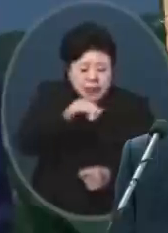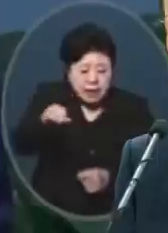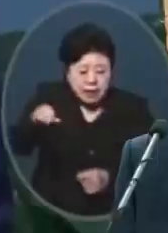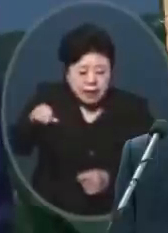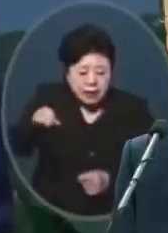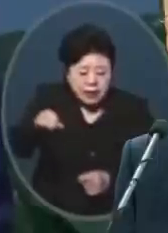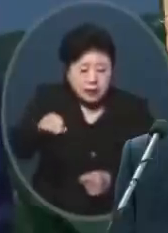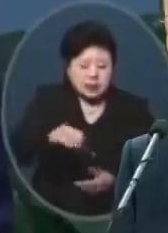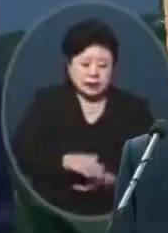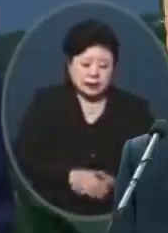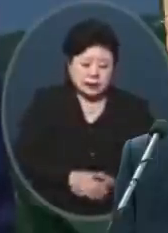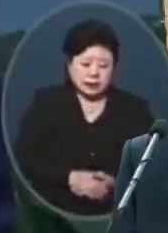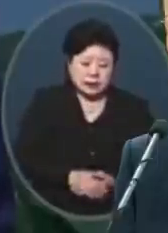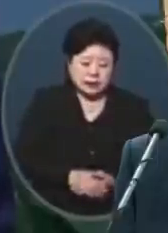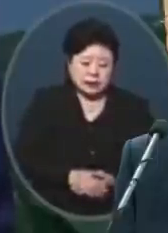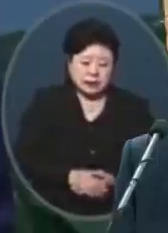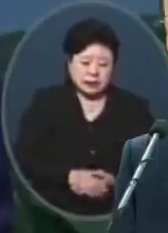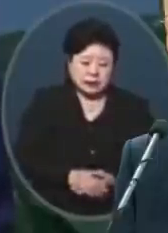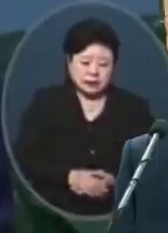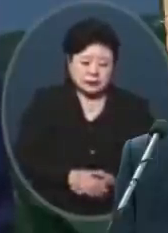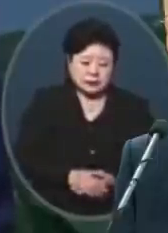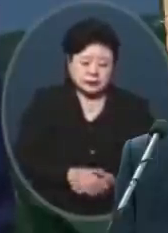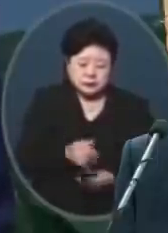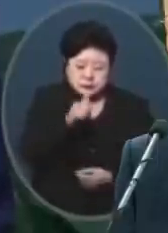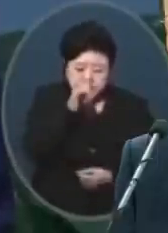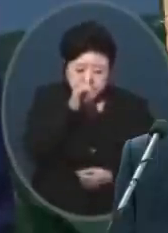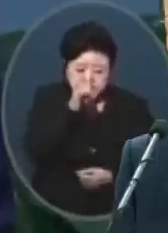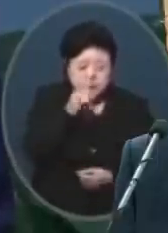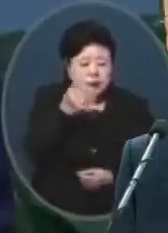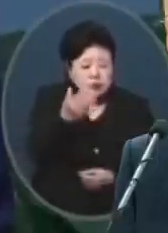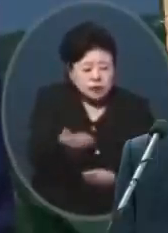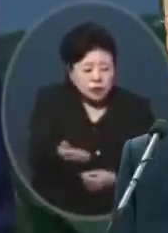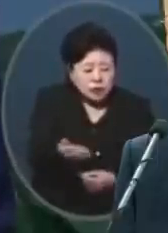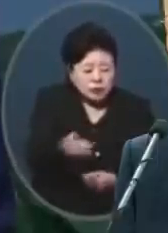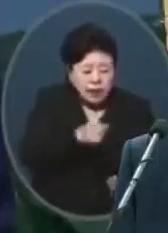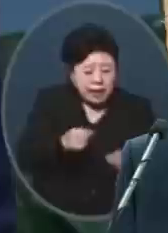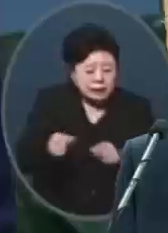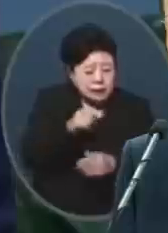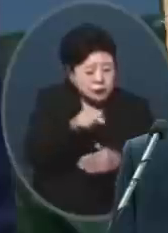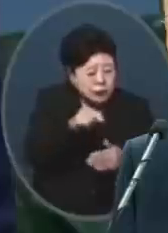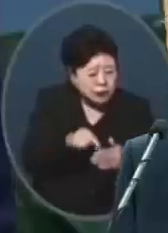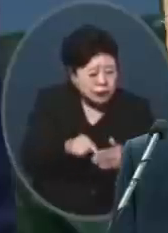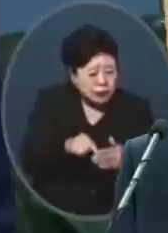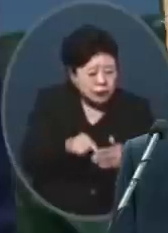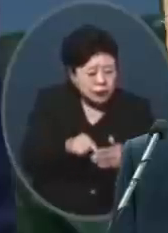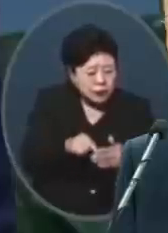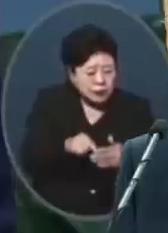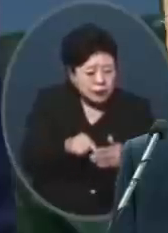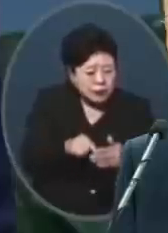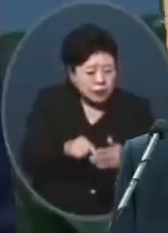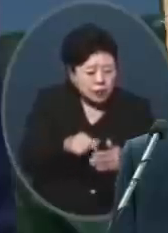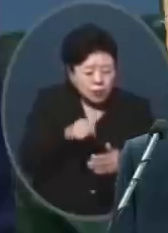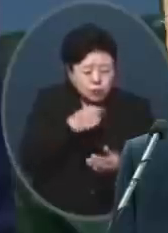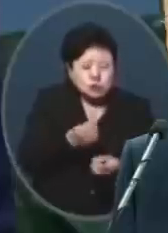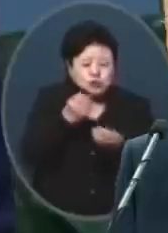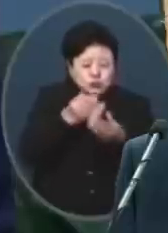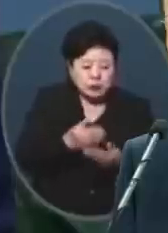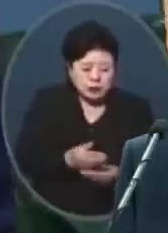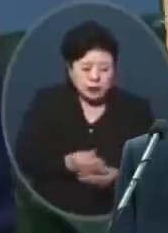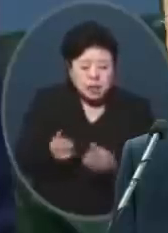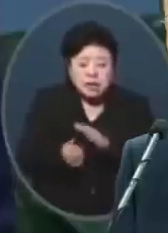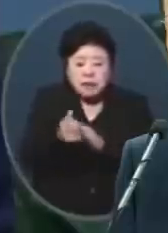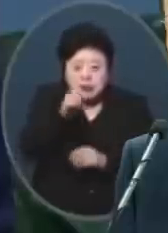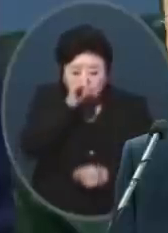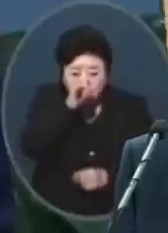않은 여러분이 젊으시고 있으면 여러분 생애 속에 우중 복음이